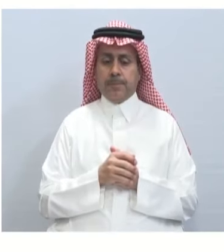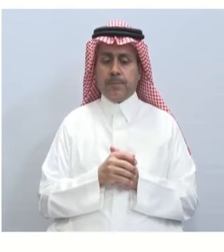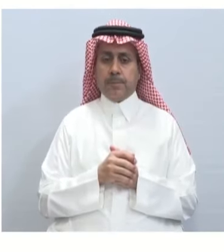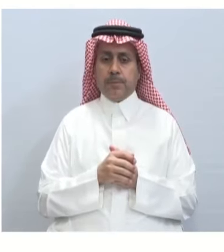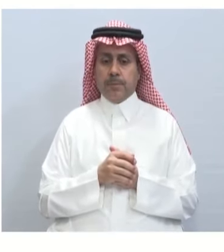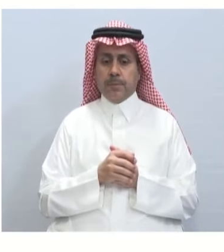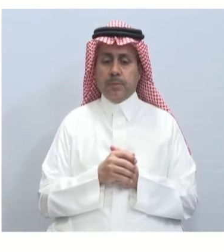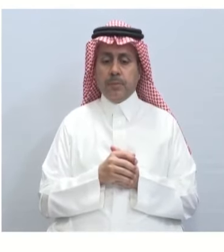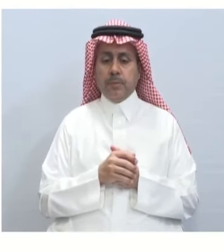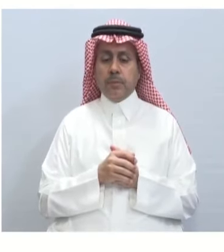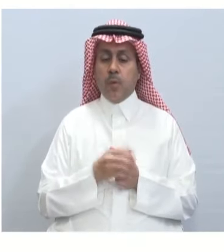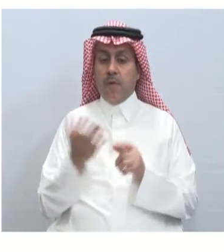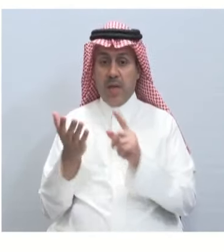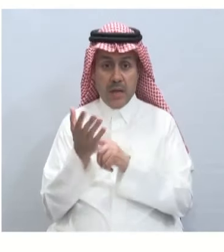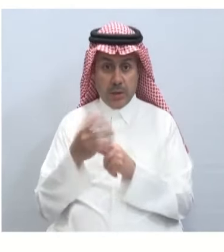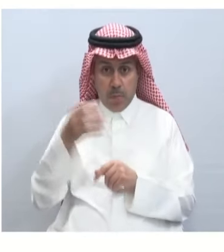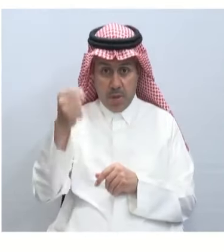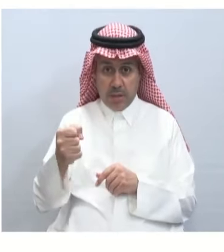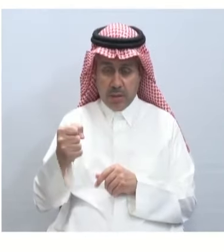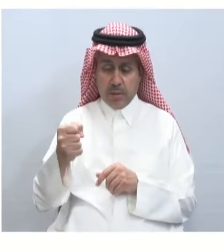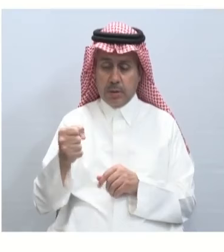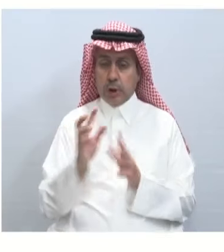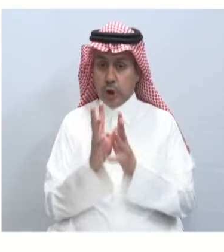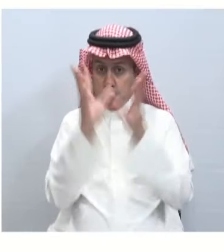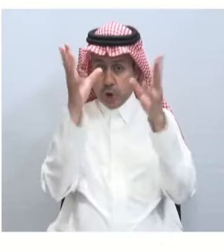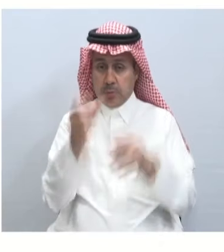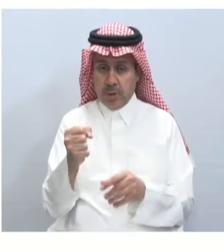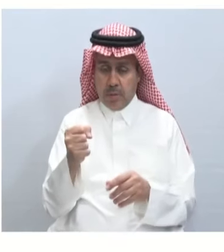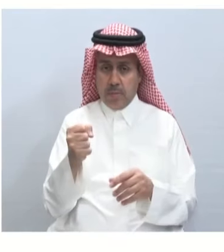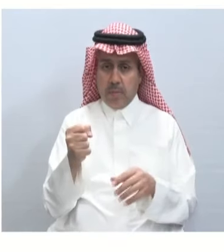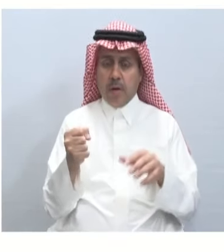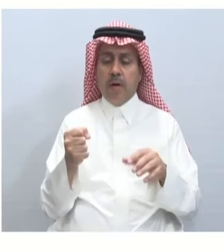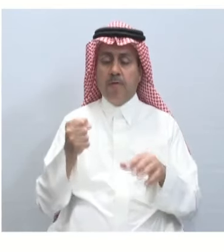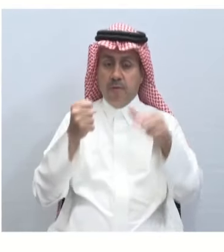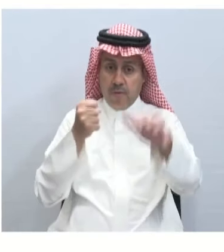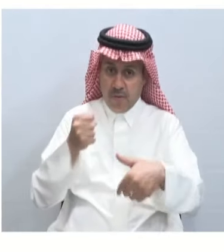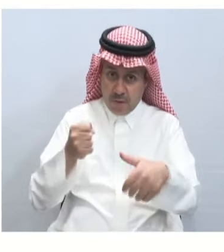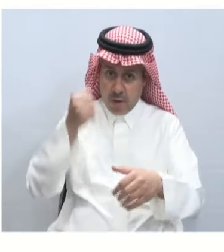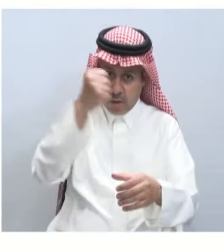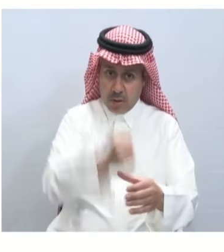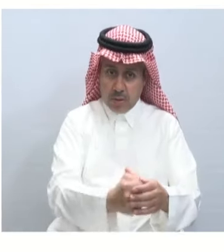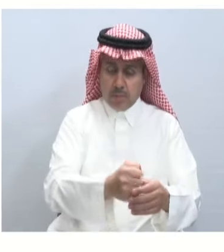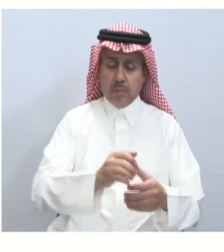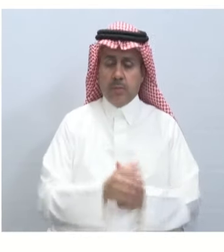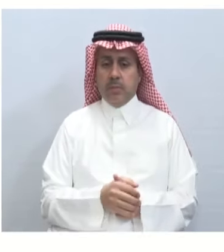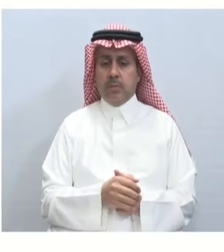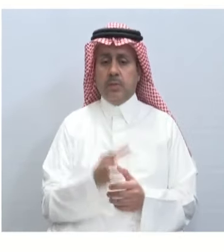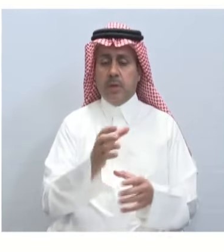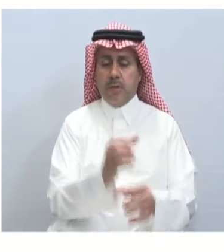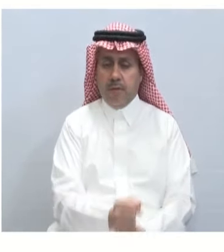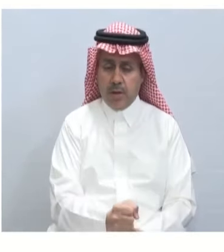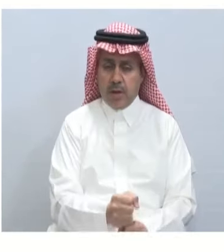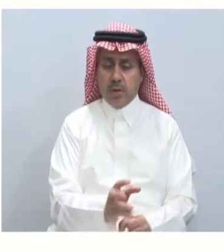يوم القيامه وفي يد احدكم فسيله فان استطاع الا تقوم حتى